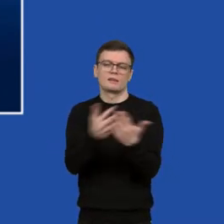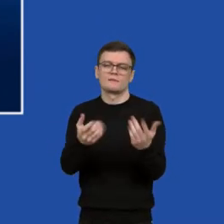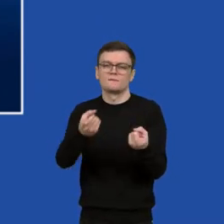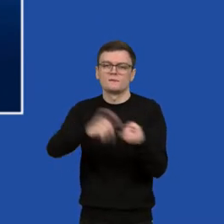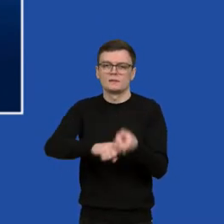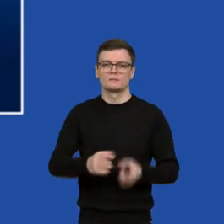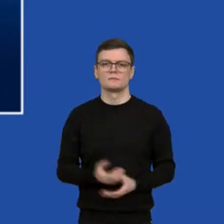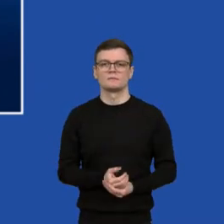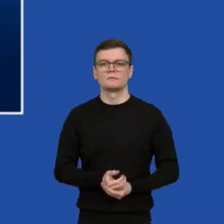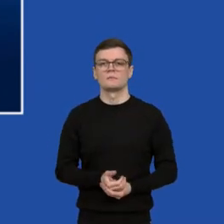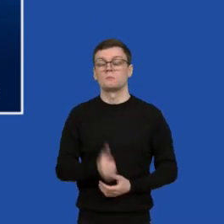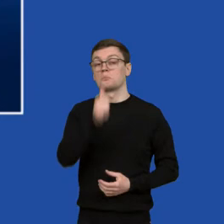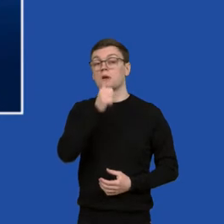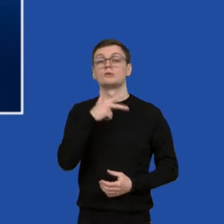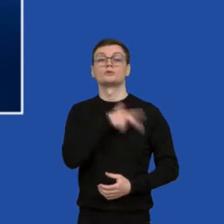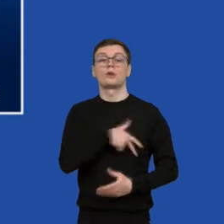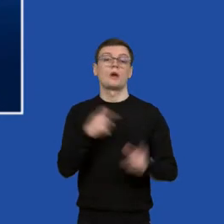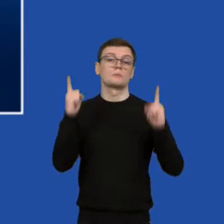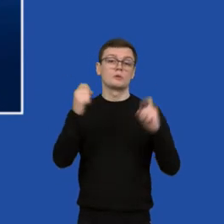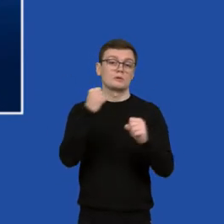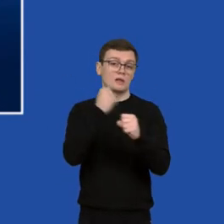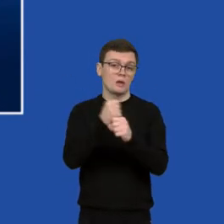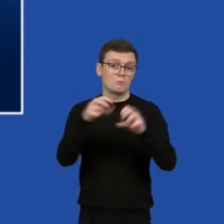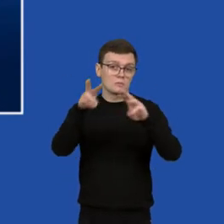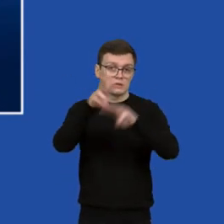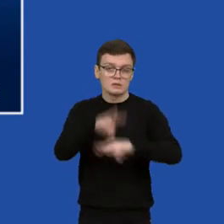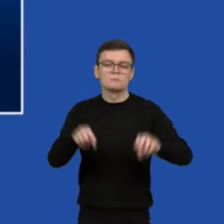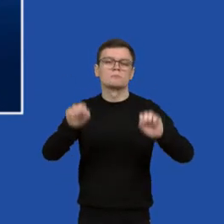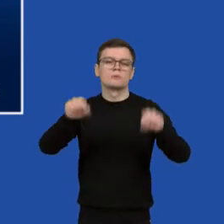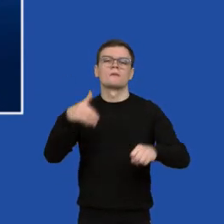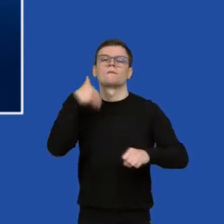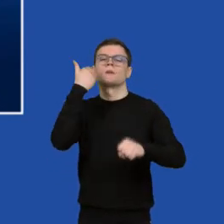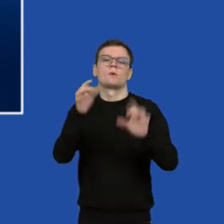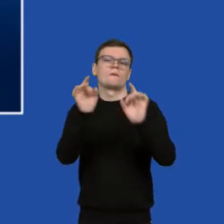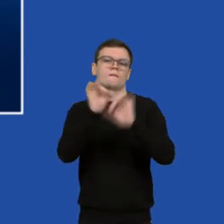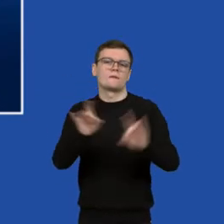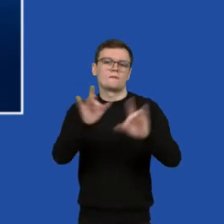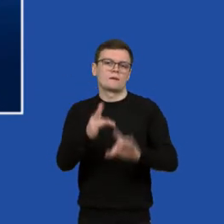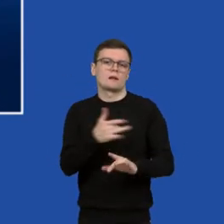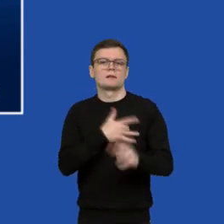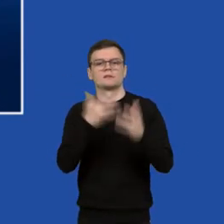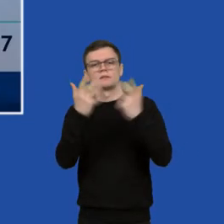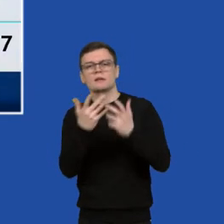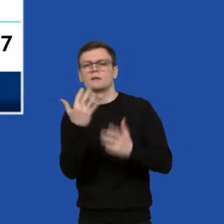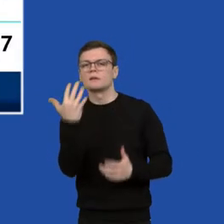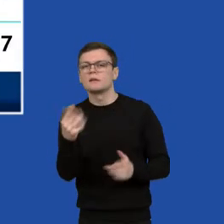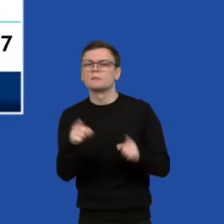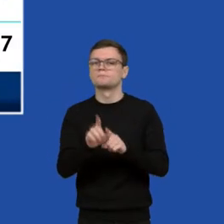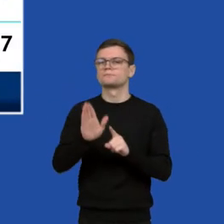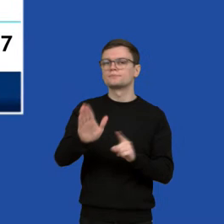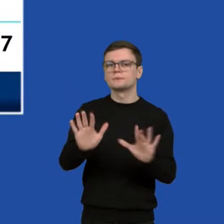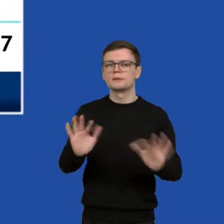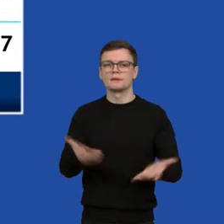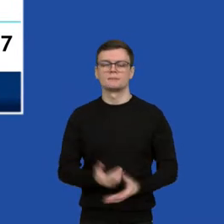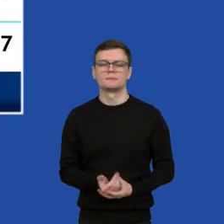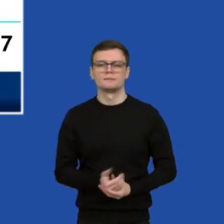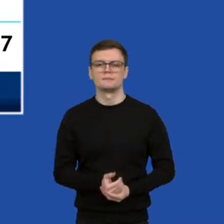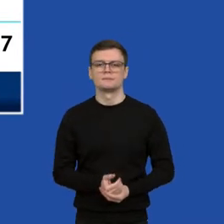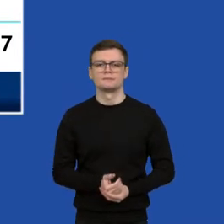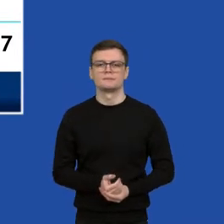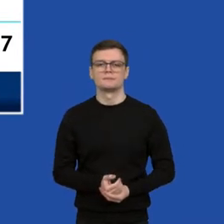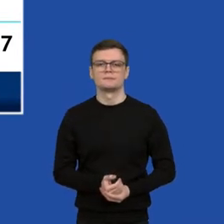gal socialinės apsaugos ir darbo ministrė vėliau pakomentuos dar skaičius ir tendencijas. Taip